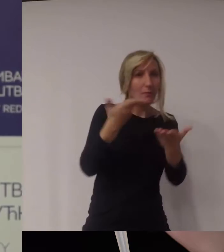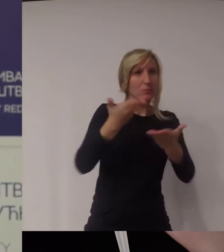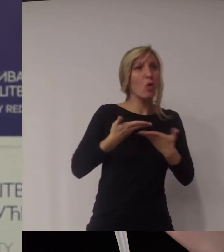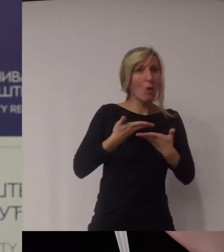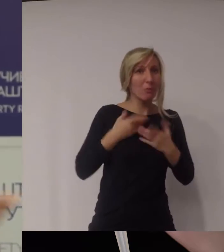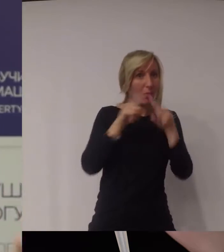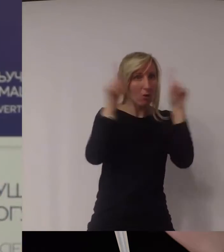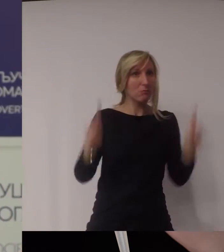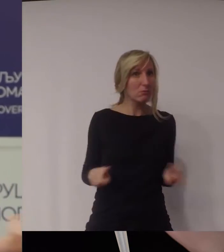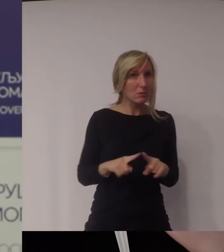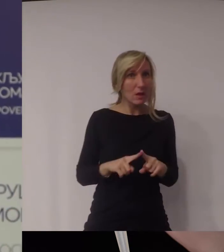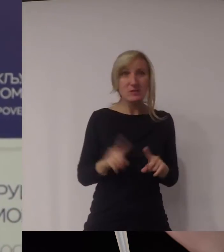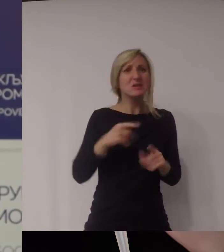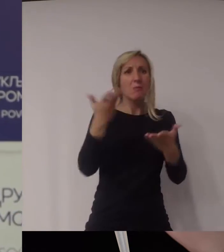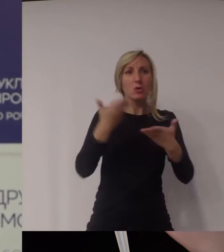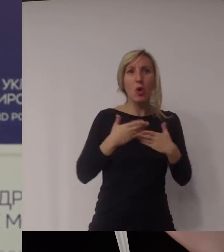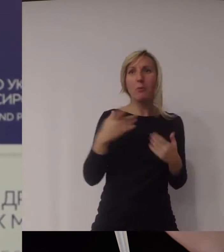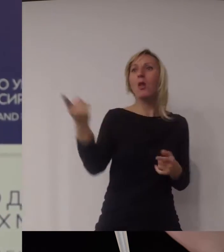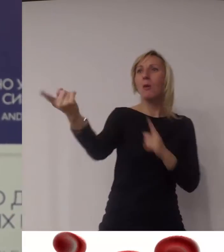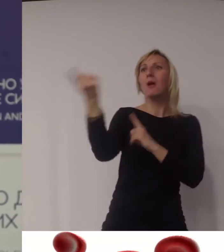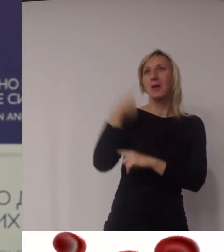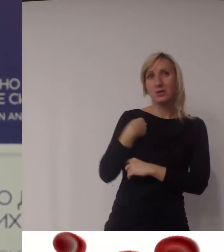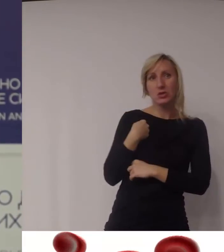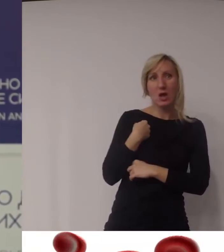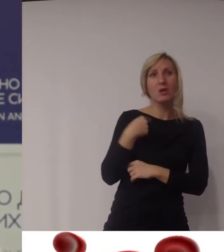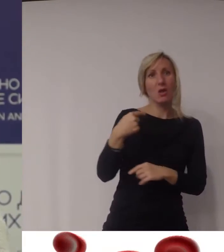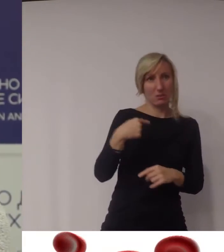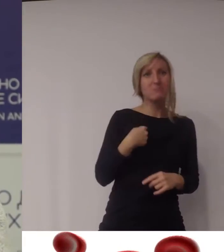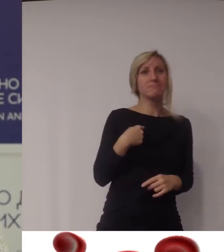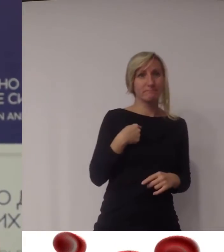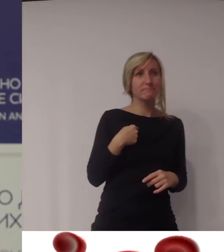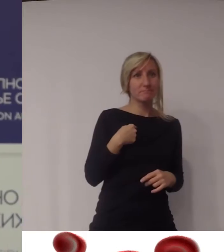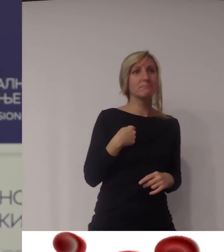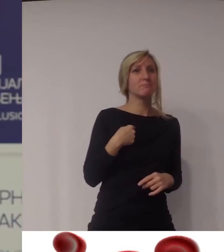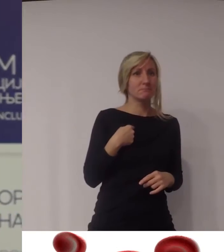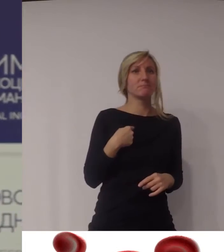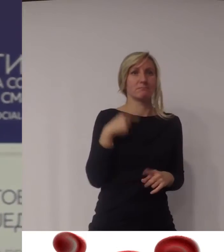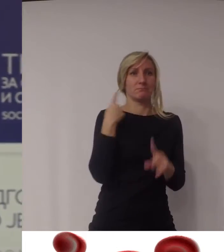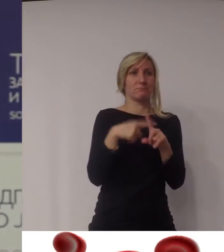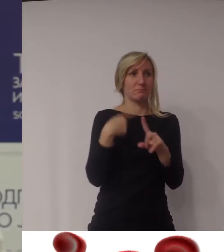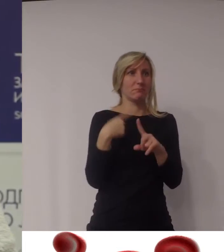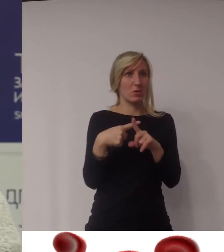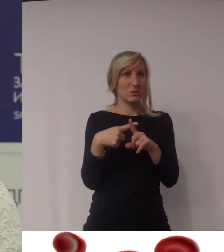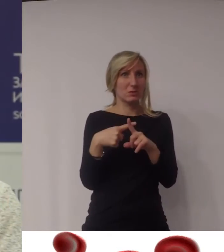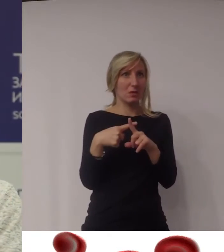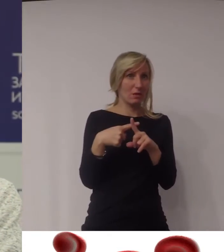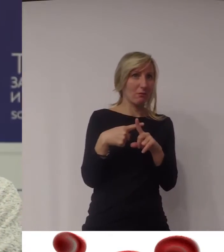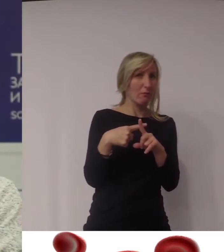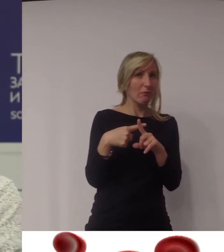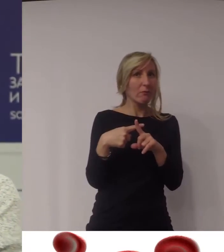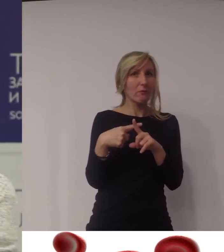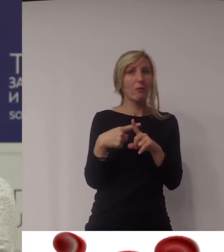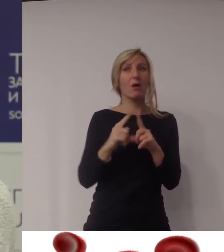test, odnosno nisam ga ni dobio, nego mi je rečeno hajne pozitive, hajne negative, a onda, veoma